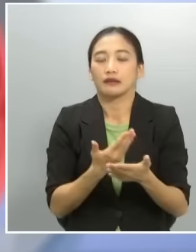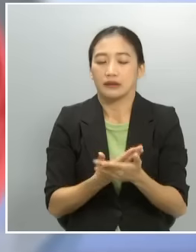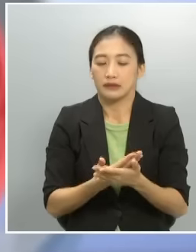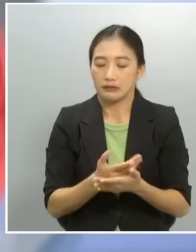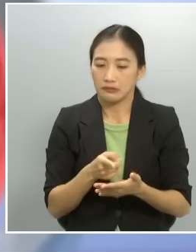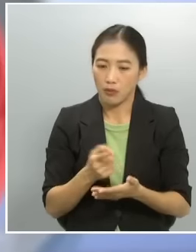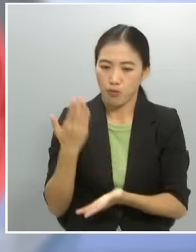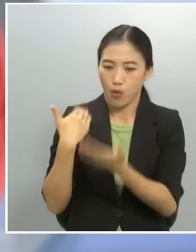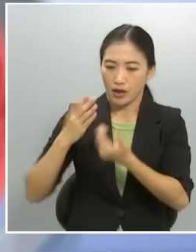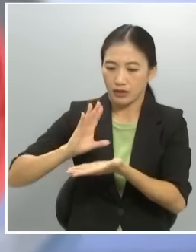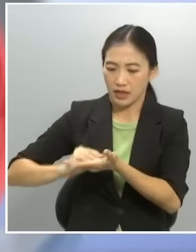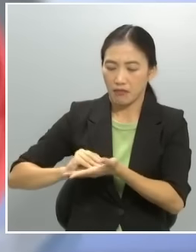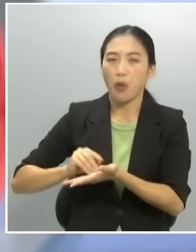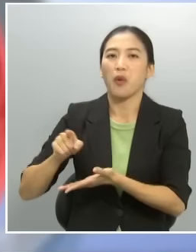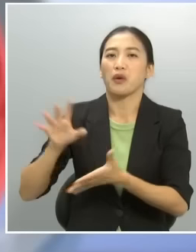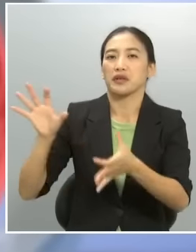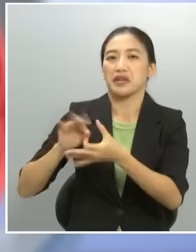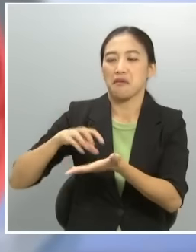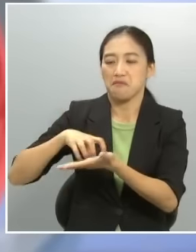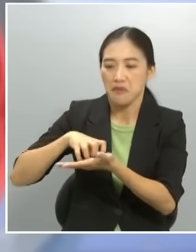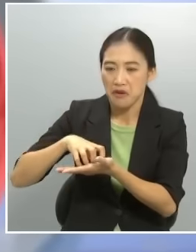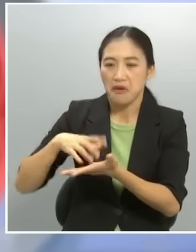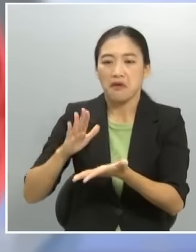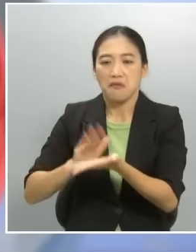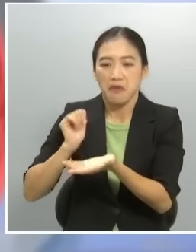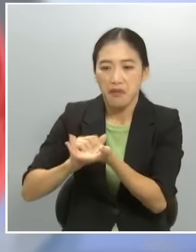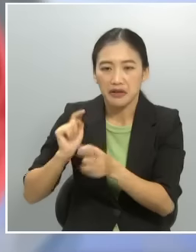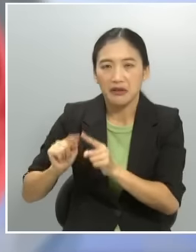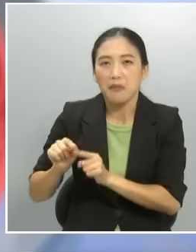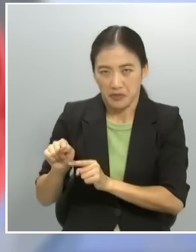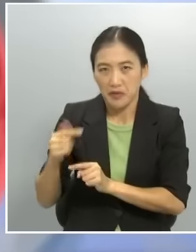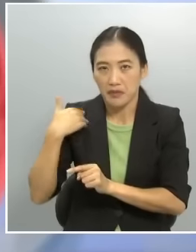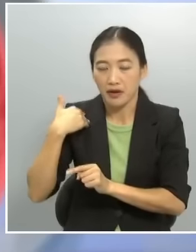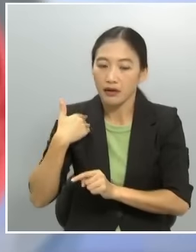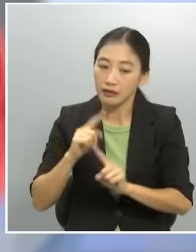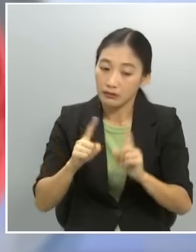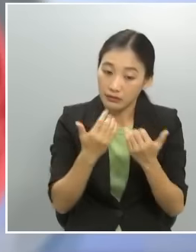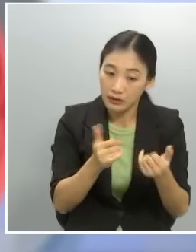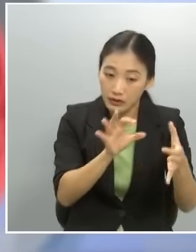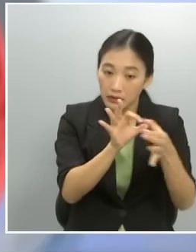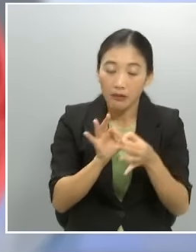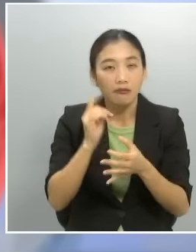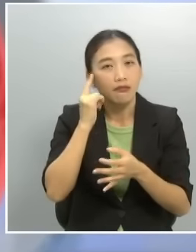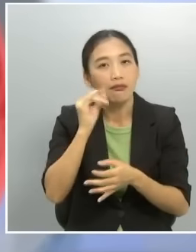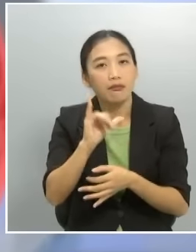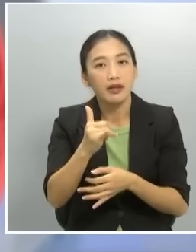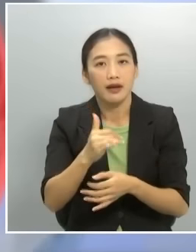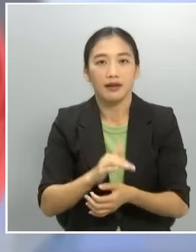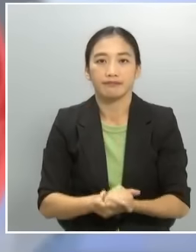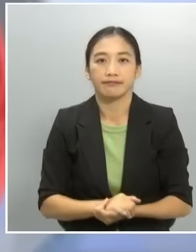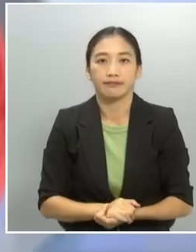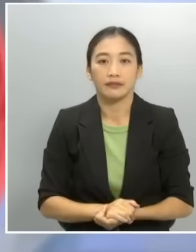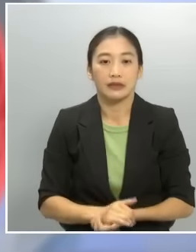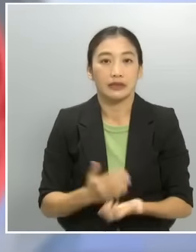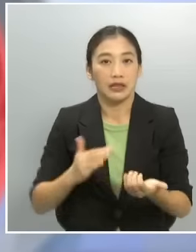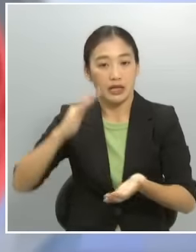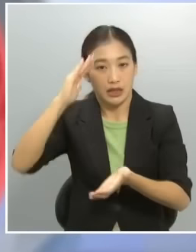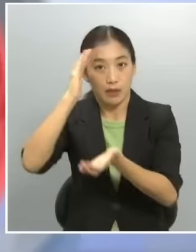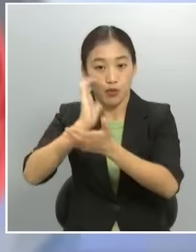มีประวัติด้วย แต่ตอนวินาทีที่ตำรวจบุกจับทางนายก็ยังนั่งอยู่ในรถ ใช่ไหมคะ